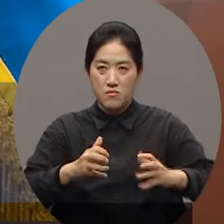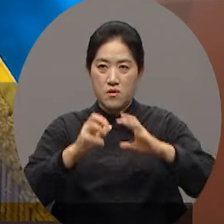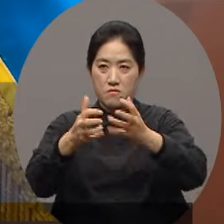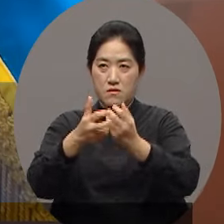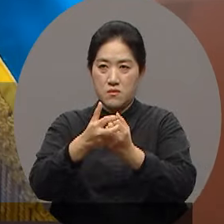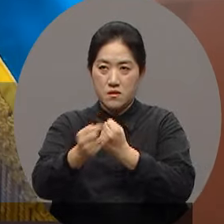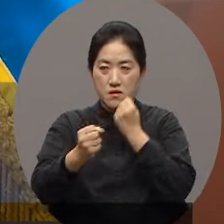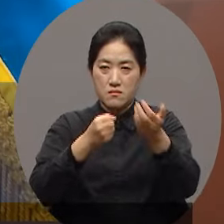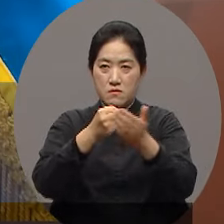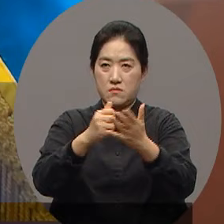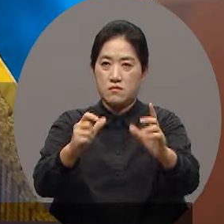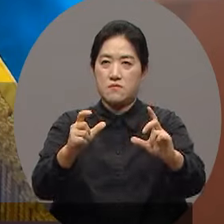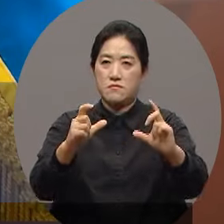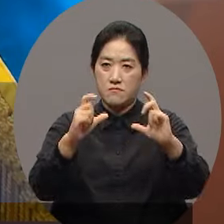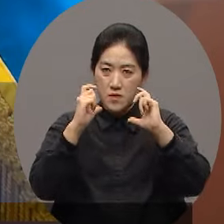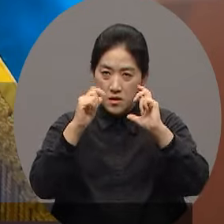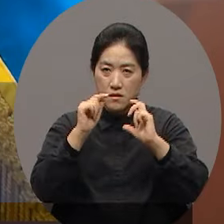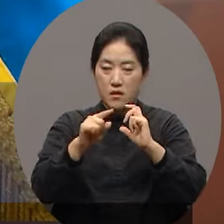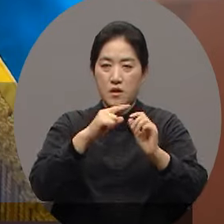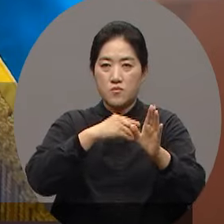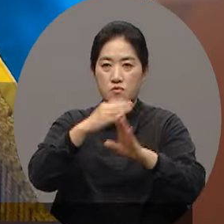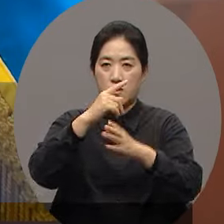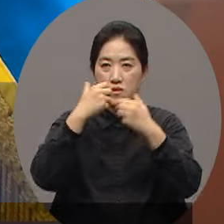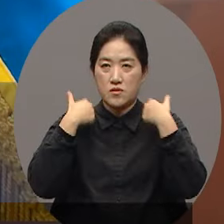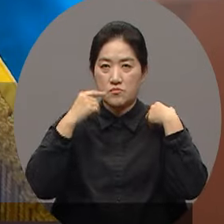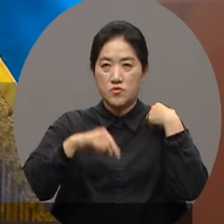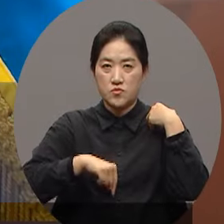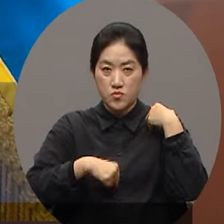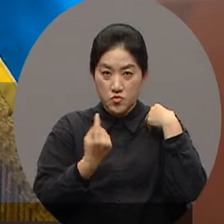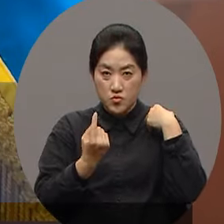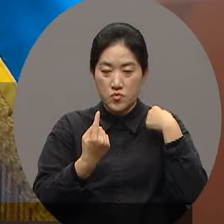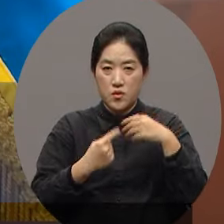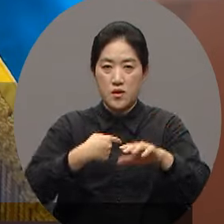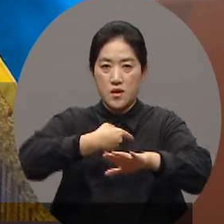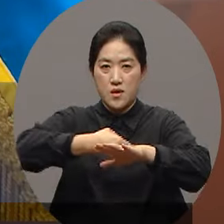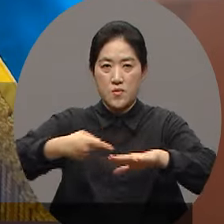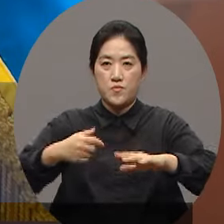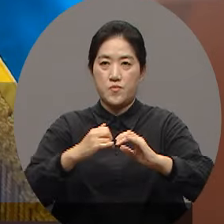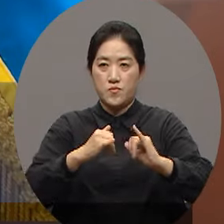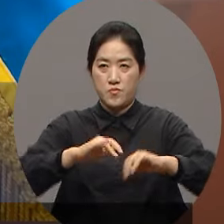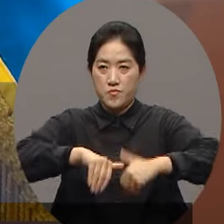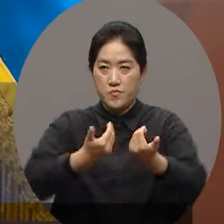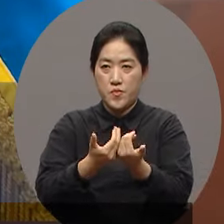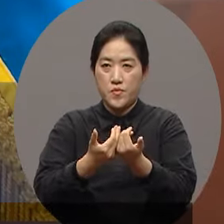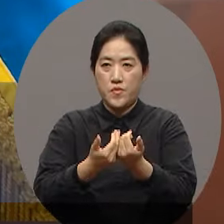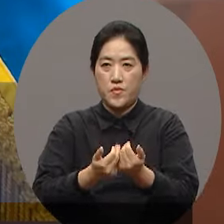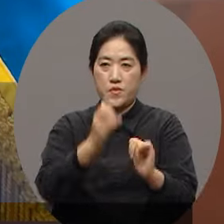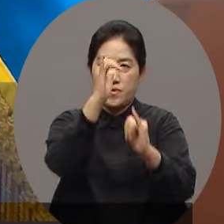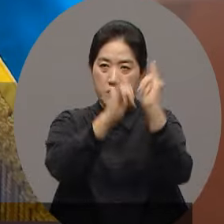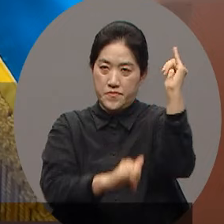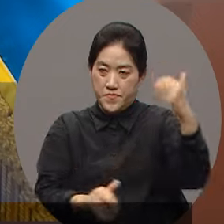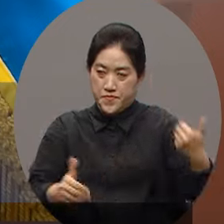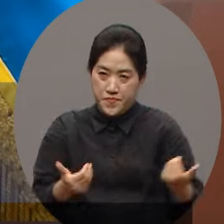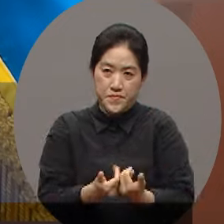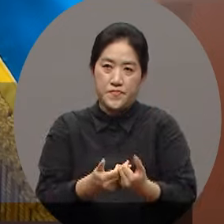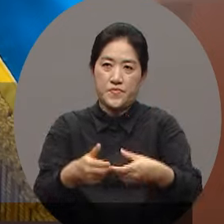관계로 규정했습니다. 이는 북한 정권 스스로가